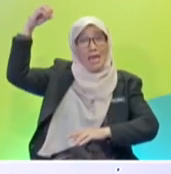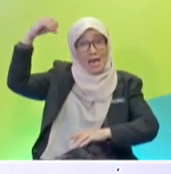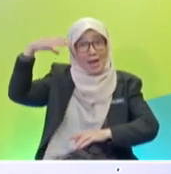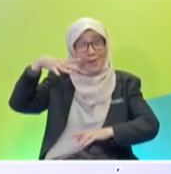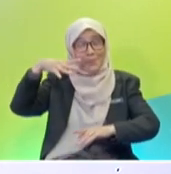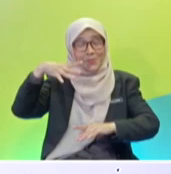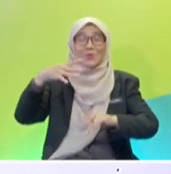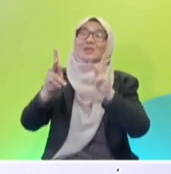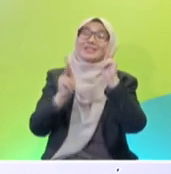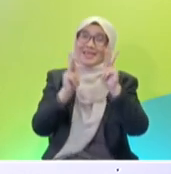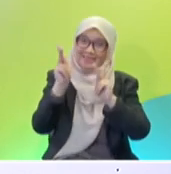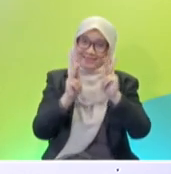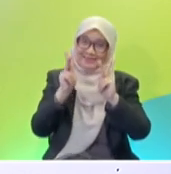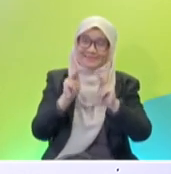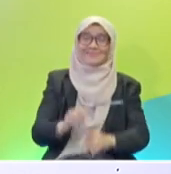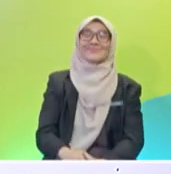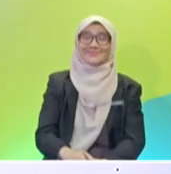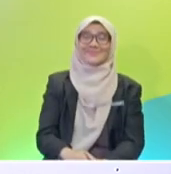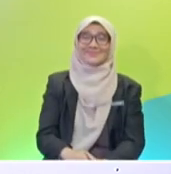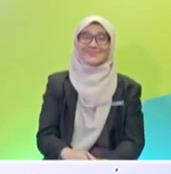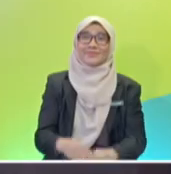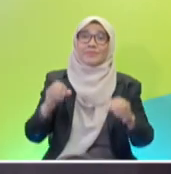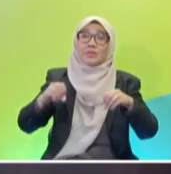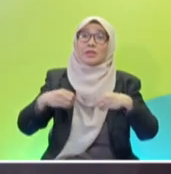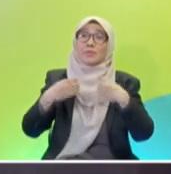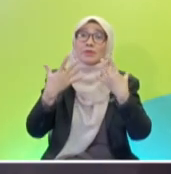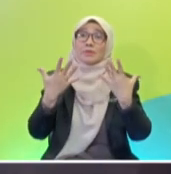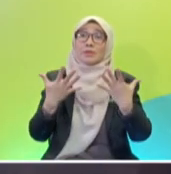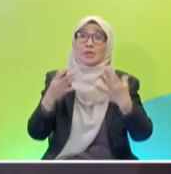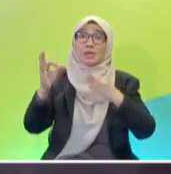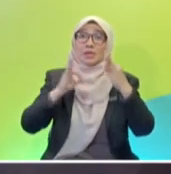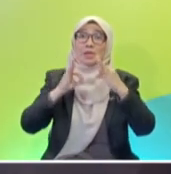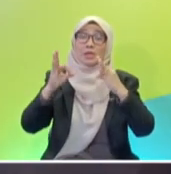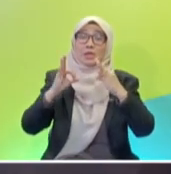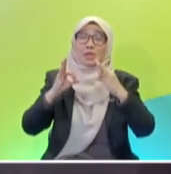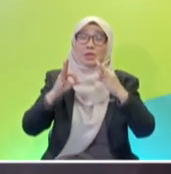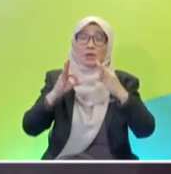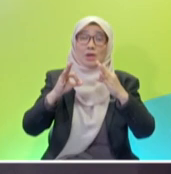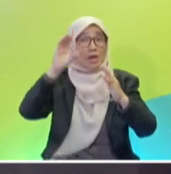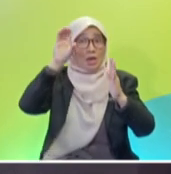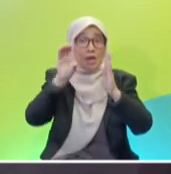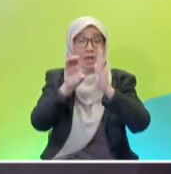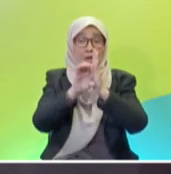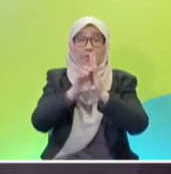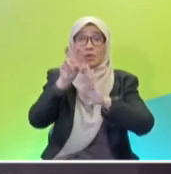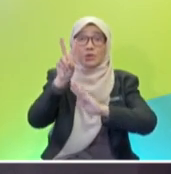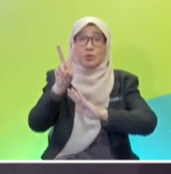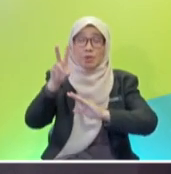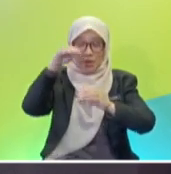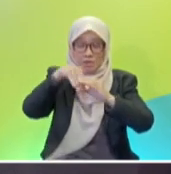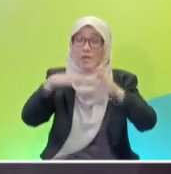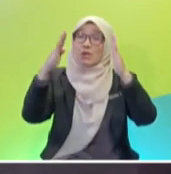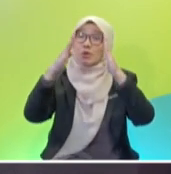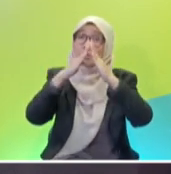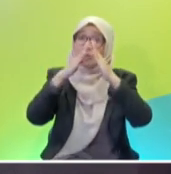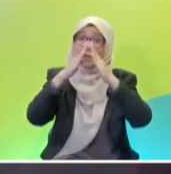Lampu kereta. Cahaya dari lampu kereta. Okey, bagus. Bagaimana pula dengan situasi yang kedua? Okey, situasi kedua dalam rumah kita